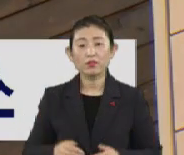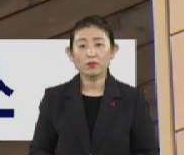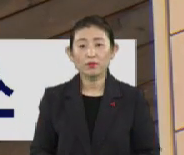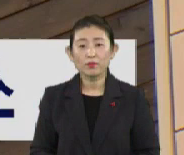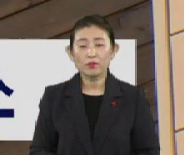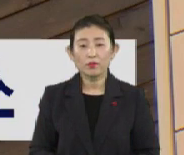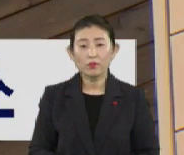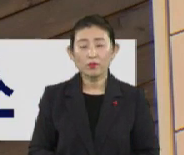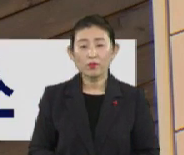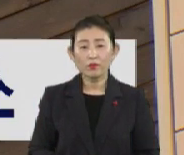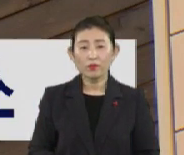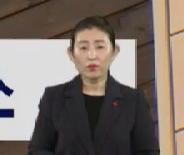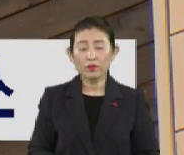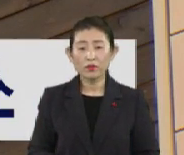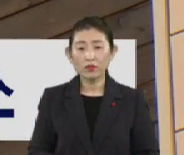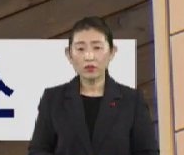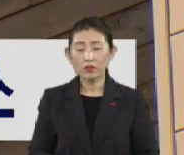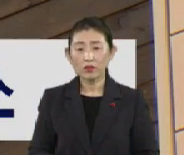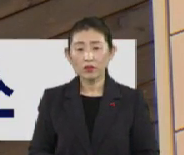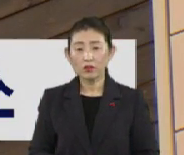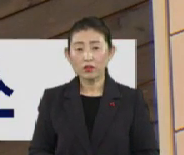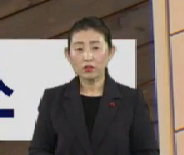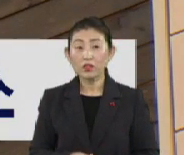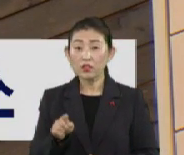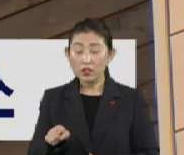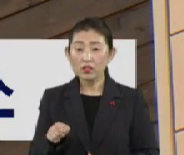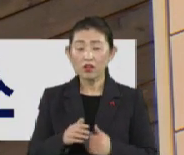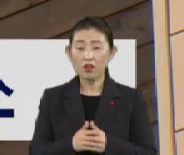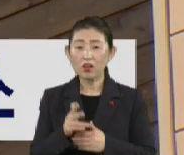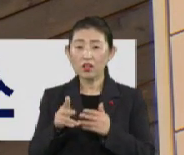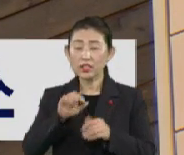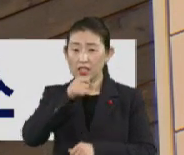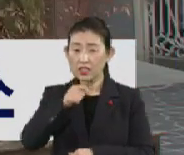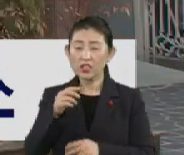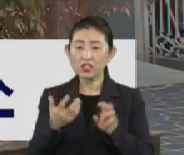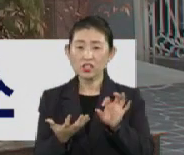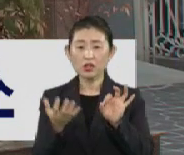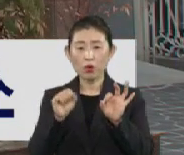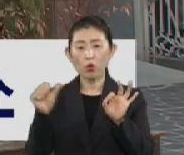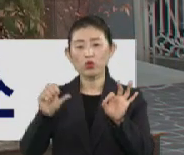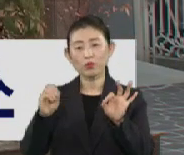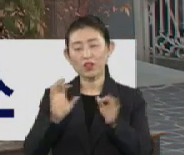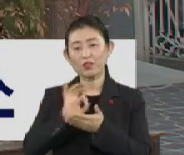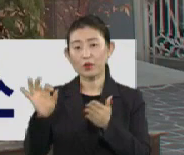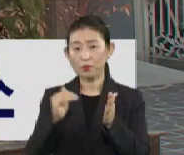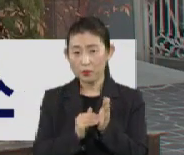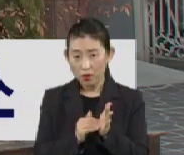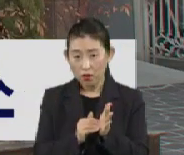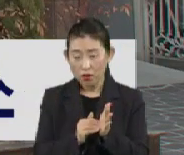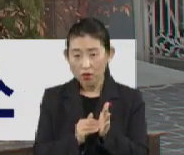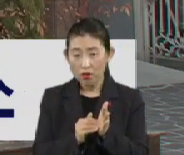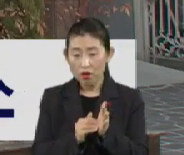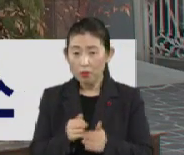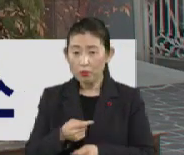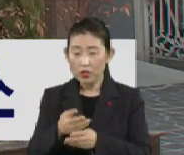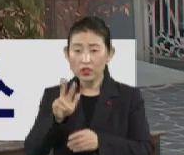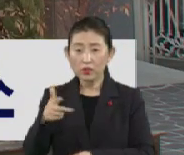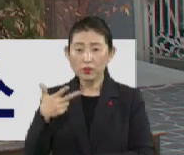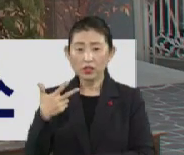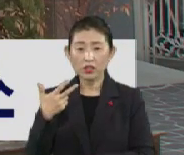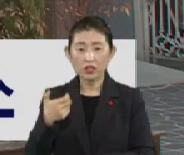운영에 들어갔습니다. 대전 소방본부는 이 시설에 총사업비 10억 5천만 원이 들어갔으며